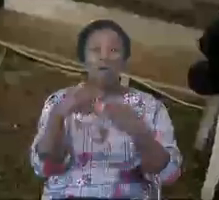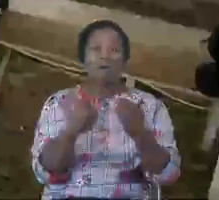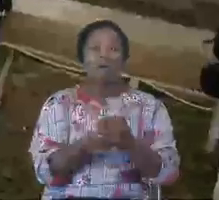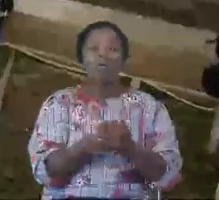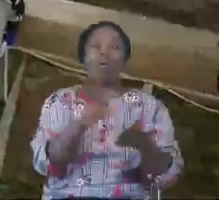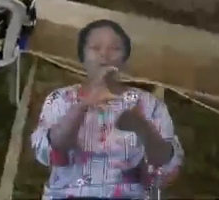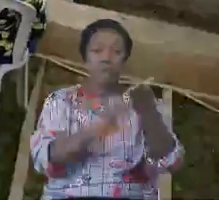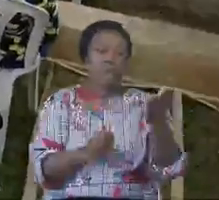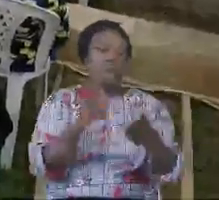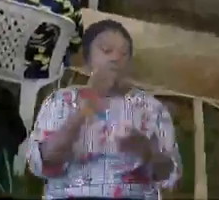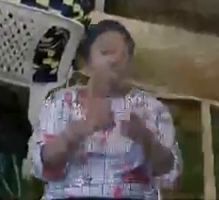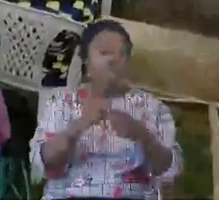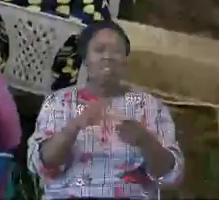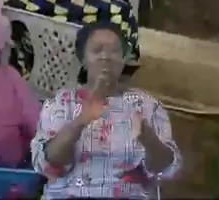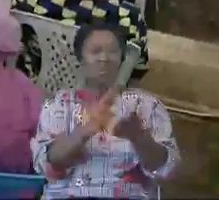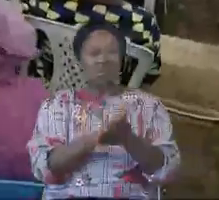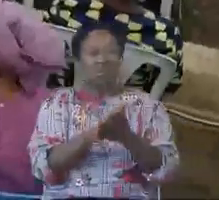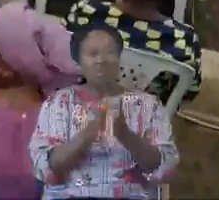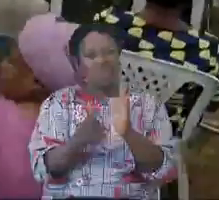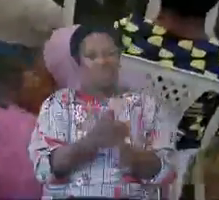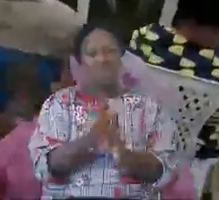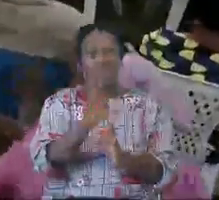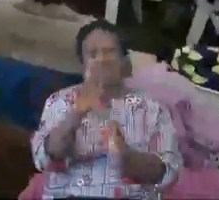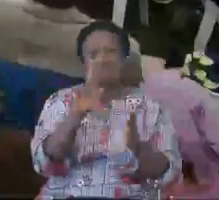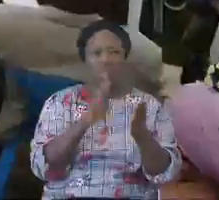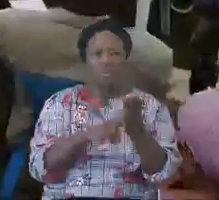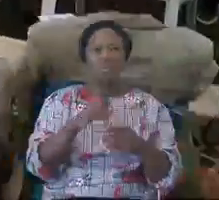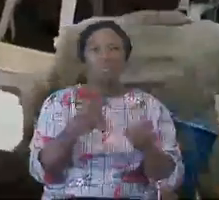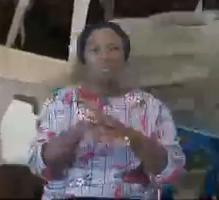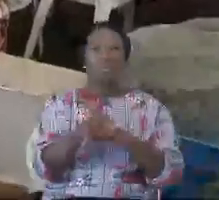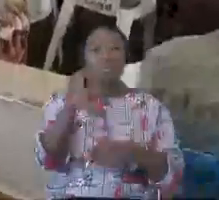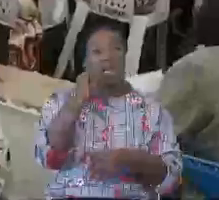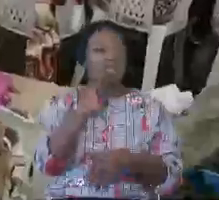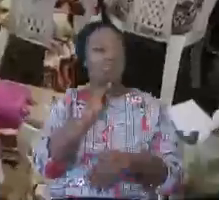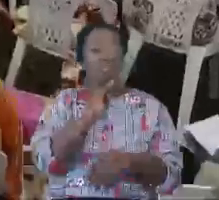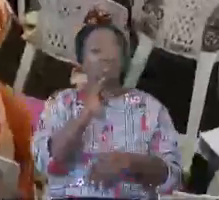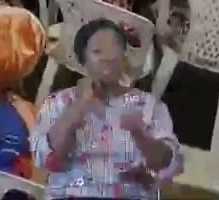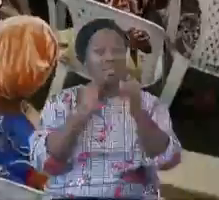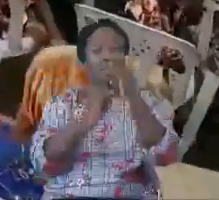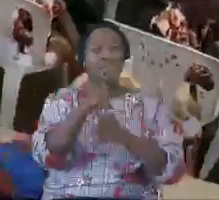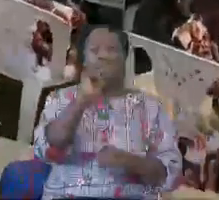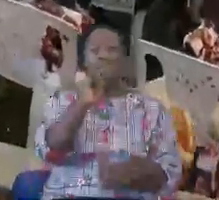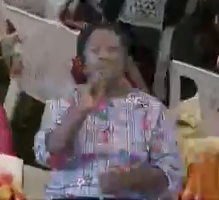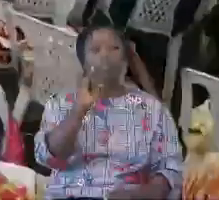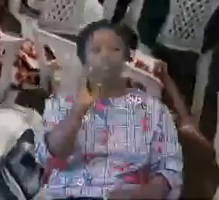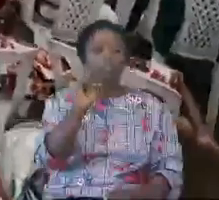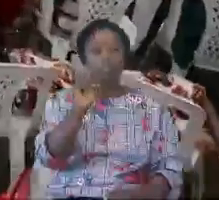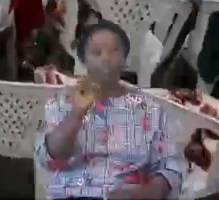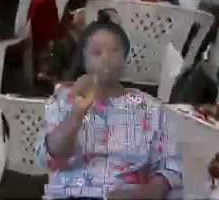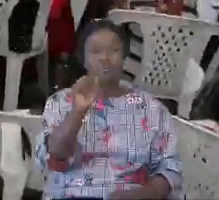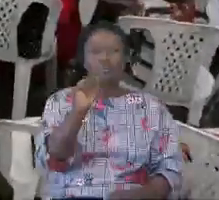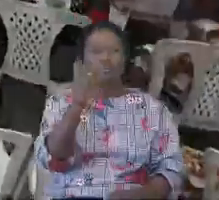Les conséquences de tes péchés, tout est ôté. Il est devenu ton substitut. Voyons